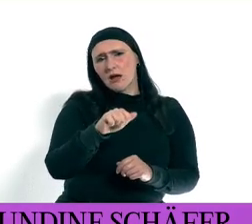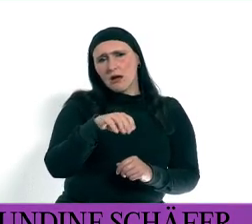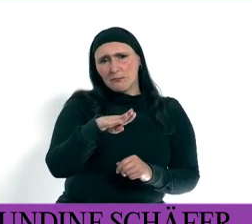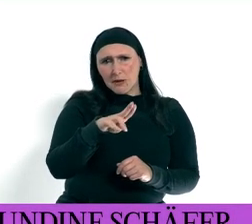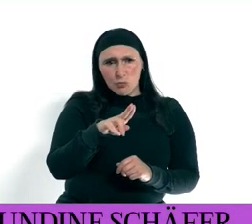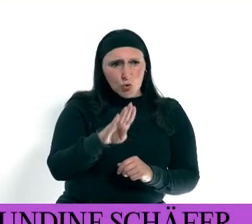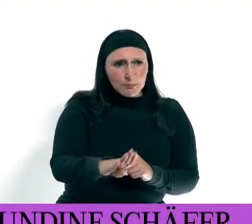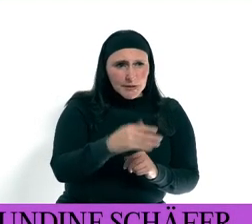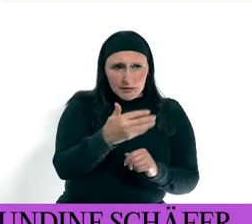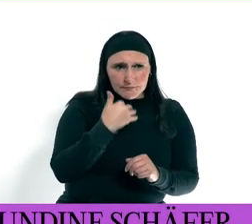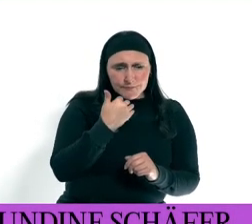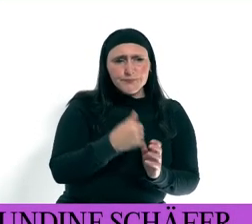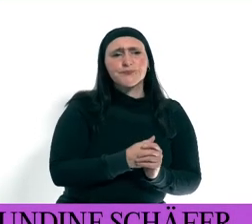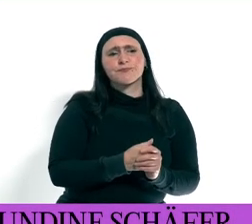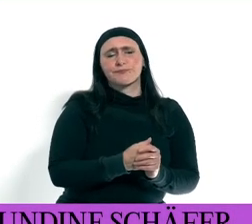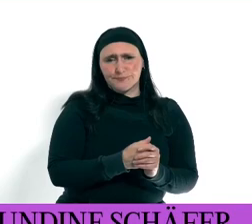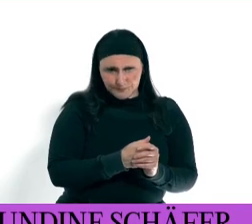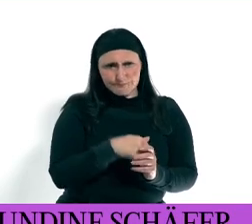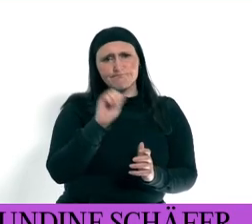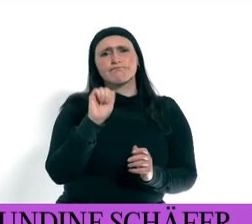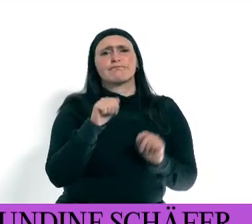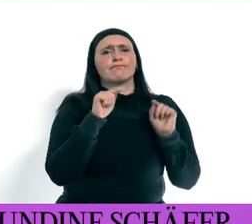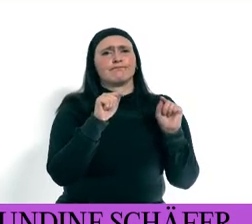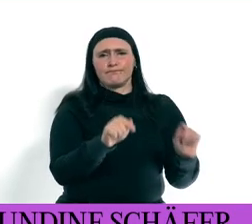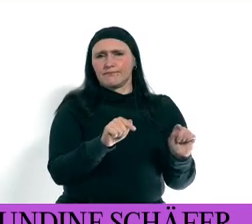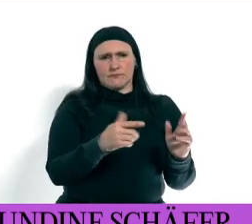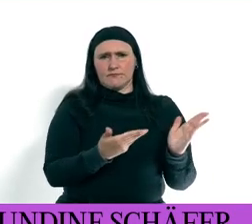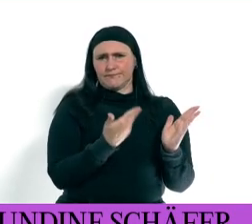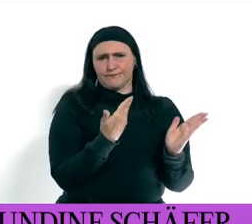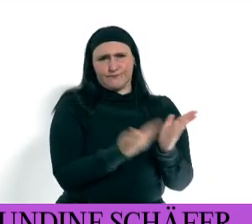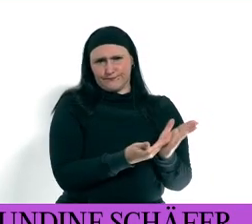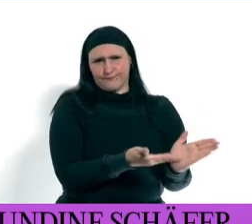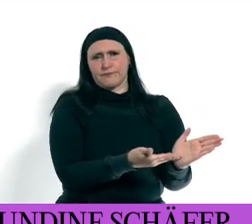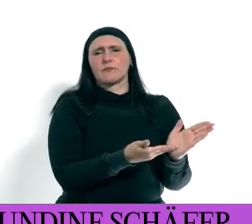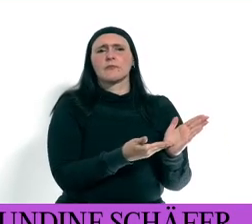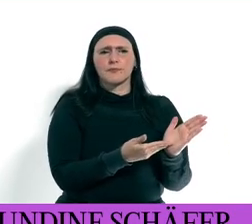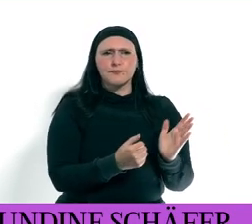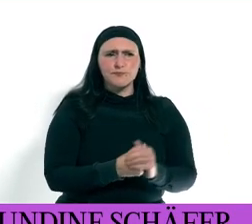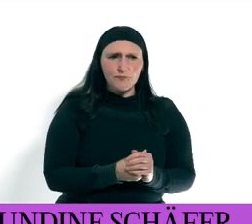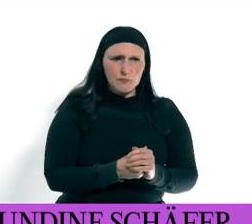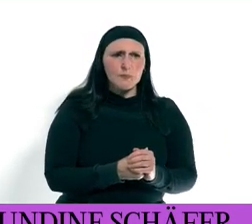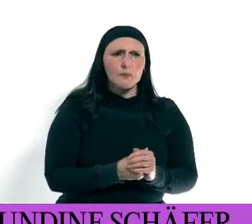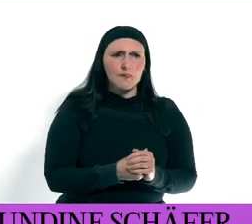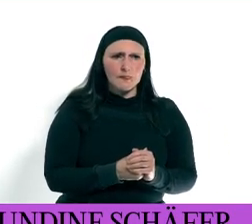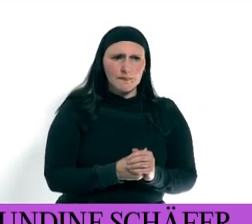Ansätzen oder Ländern. This is actually a fact. So it's nothing about to establish a platform or